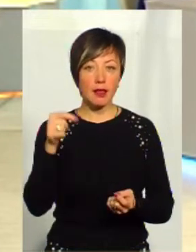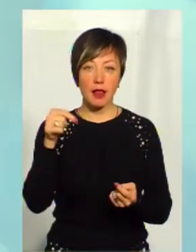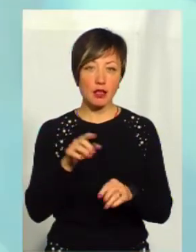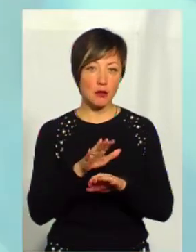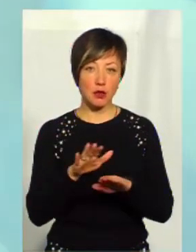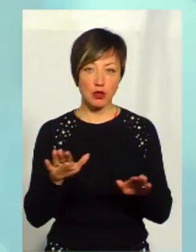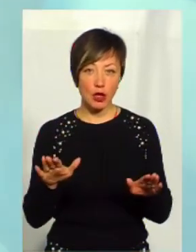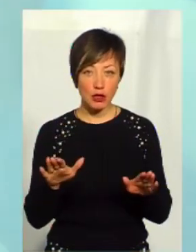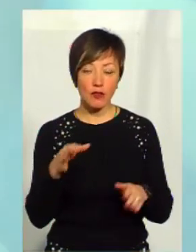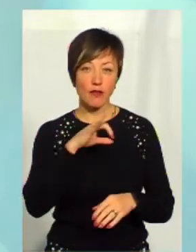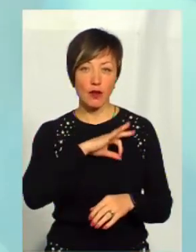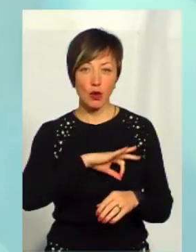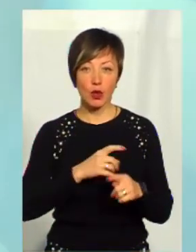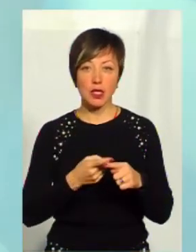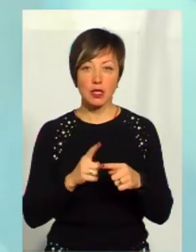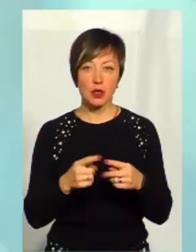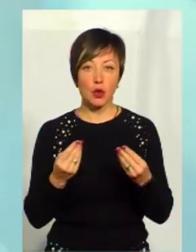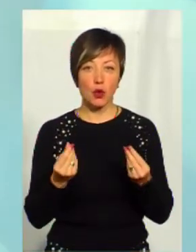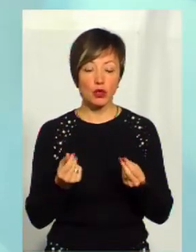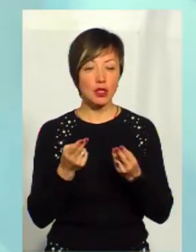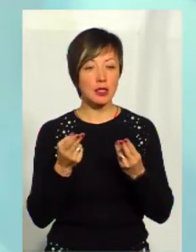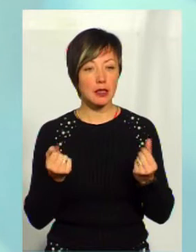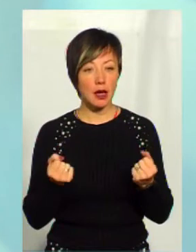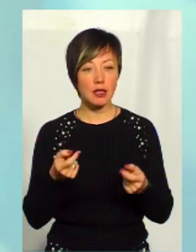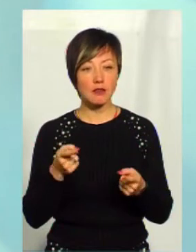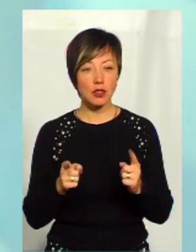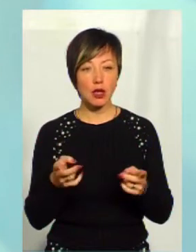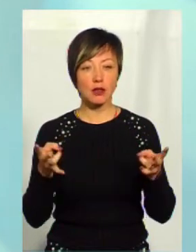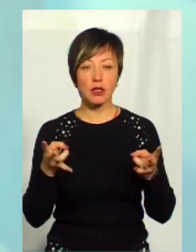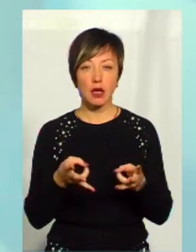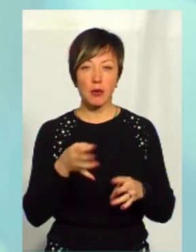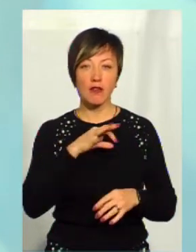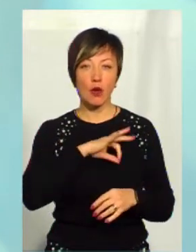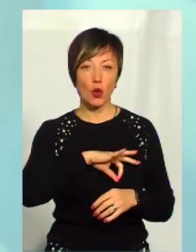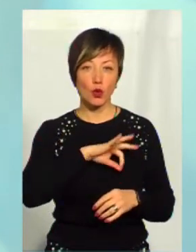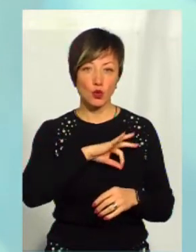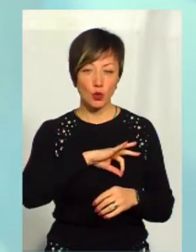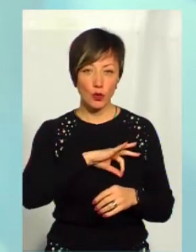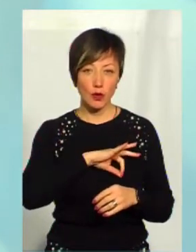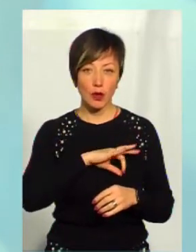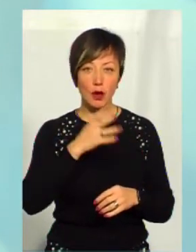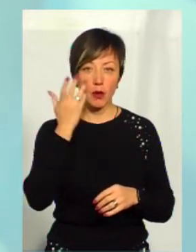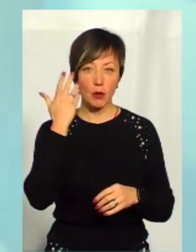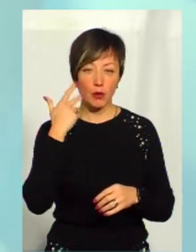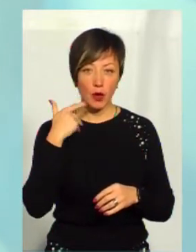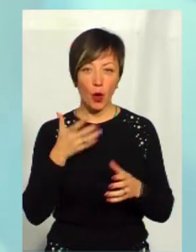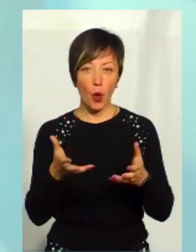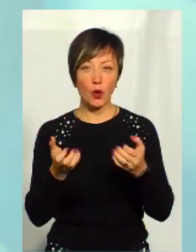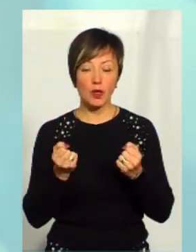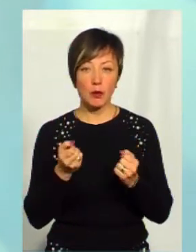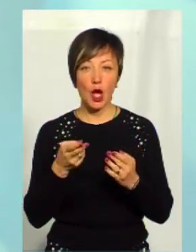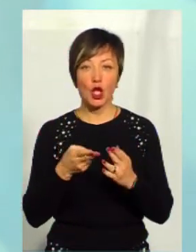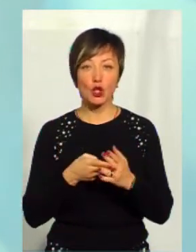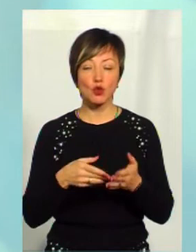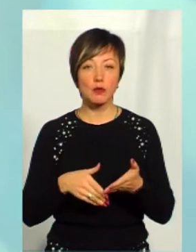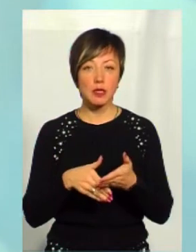призначенням, а використала ці кошти. Да, звичайно, їх треба використовувати при отриманні